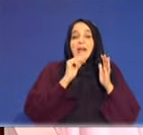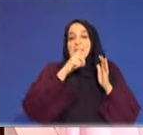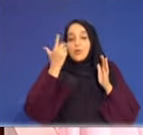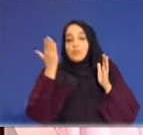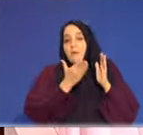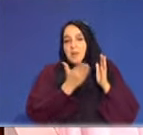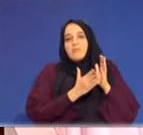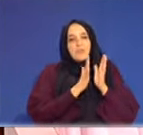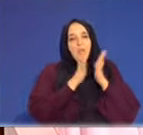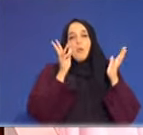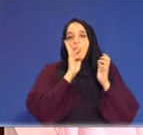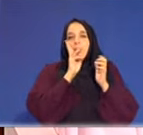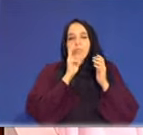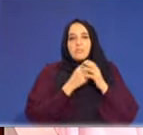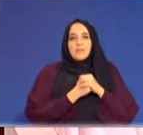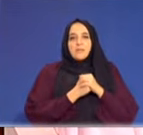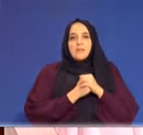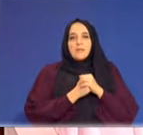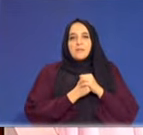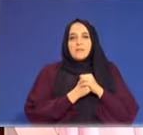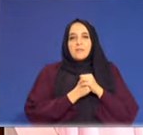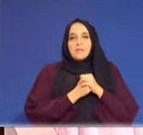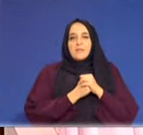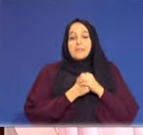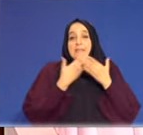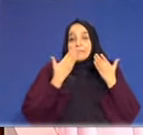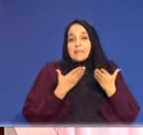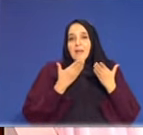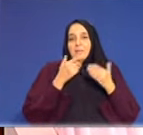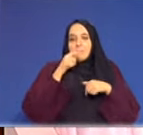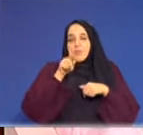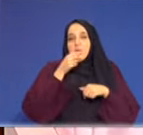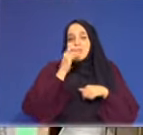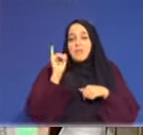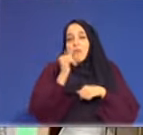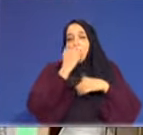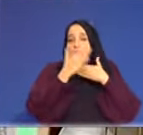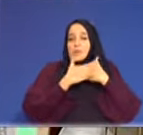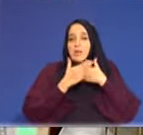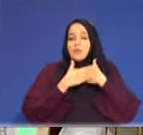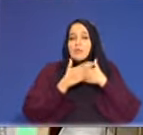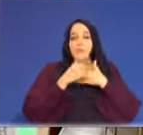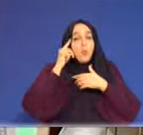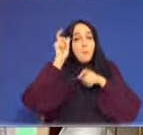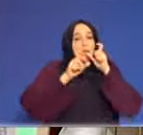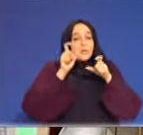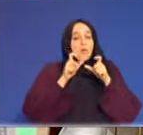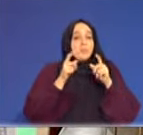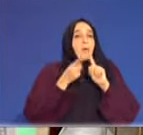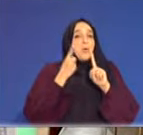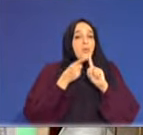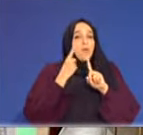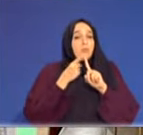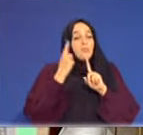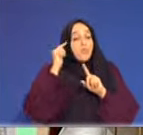والعافية. بارك الله فيك دكتور، وهذه رسائل يختم بها فضيلة الدكتور سعيد بويزري هذه الحلقة، وهي رسائل